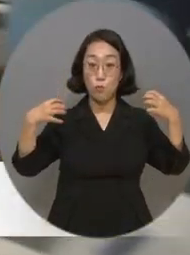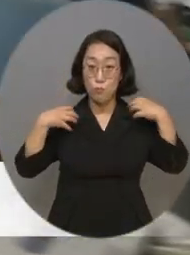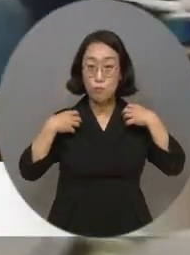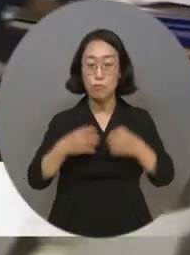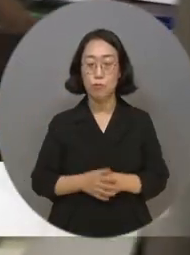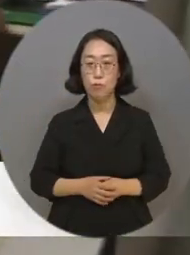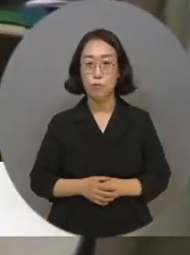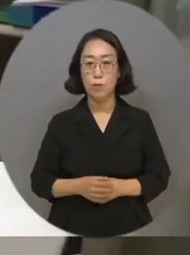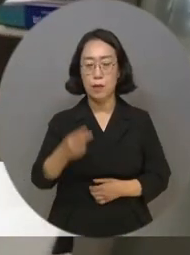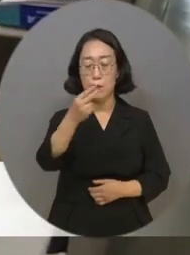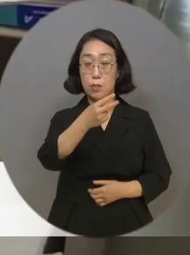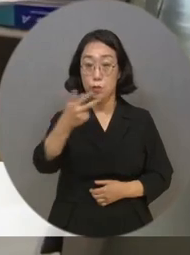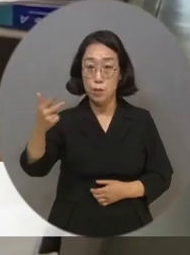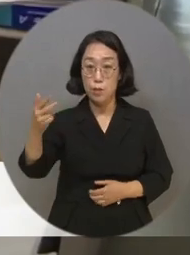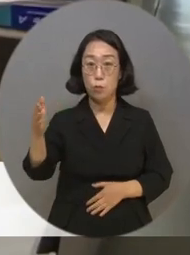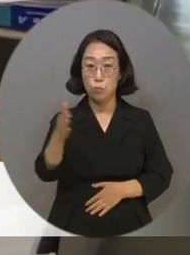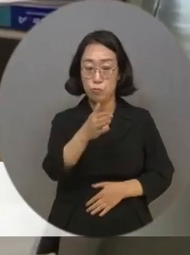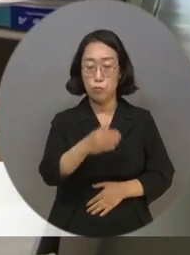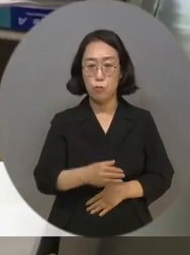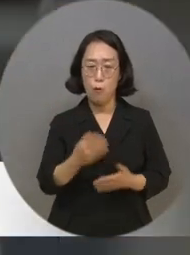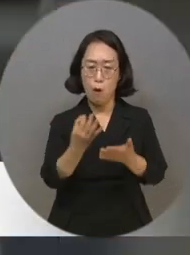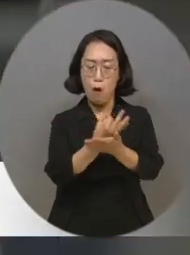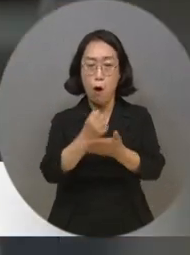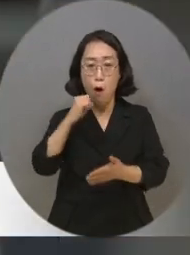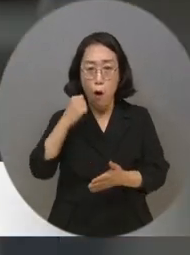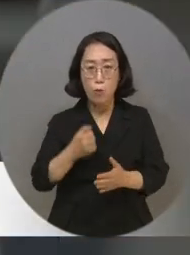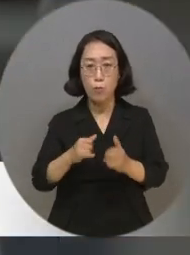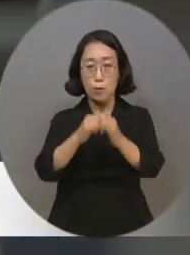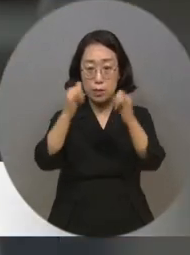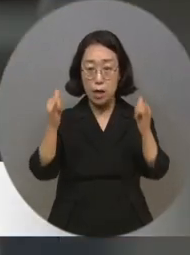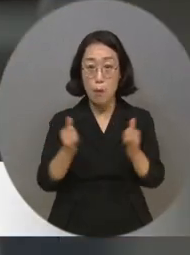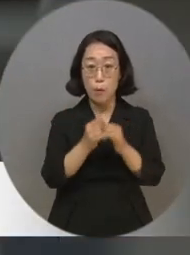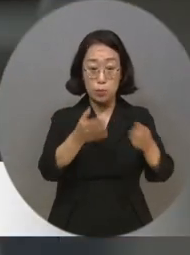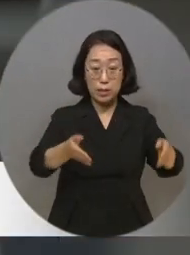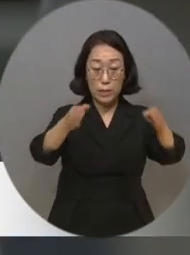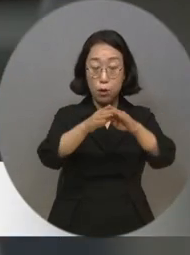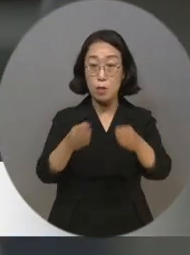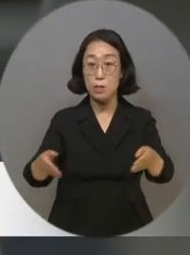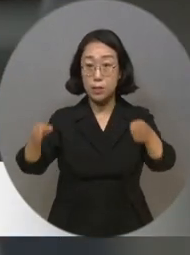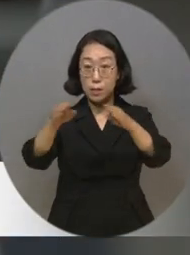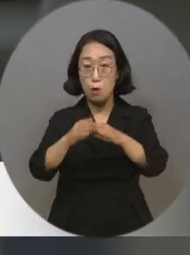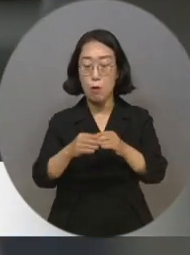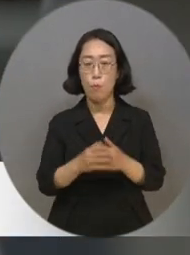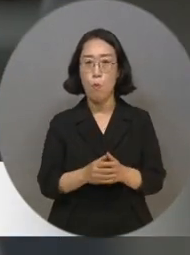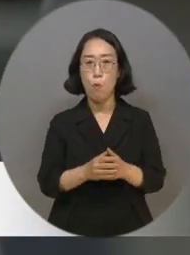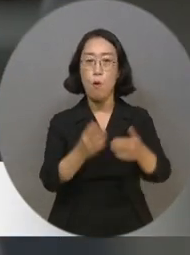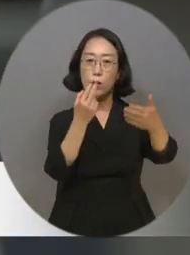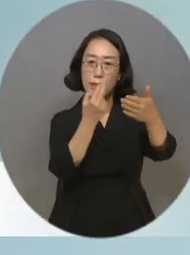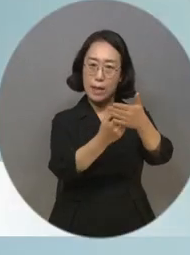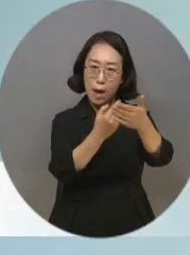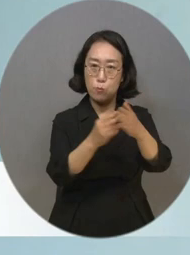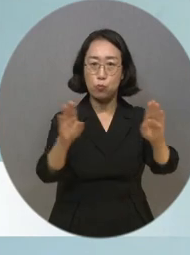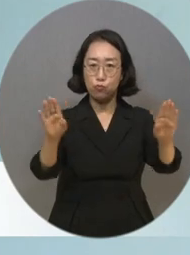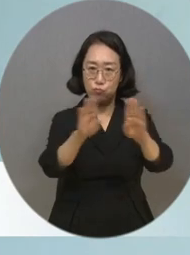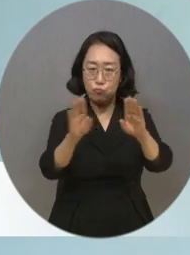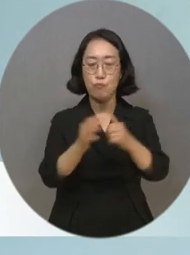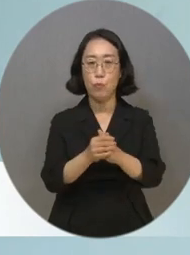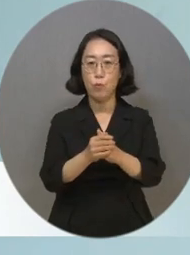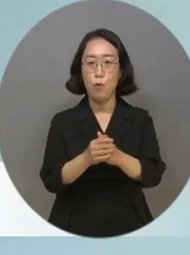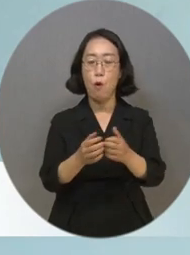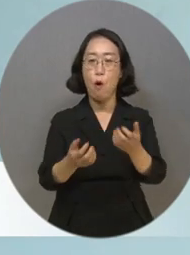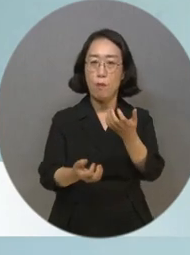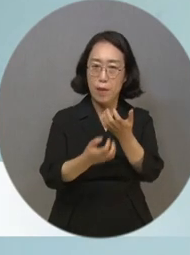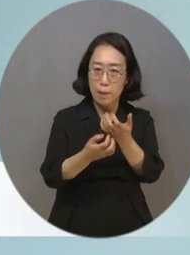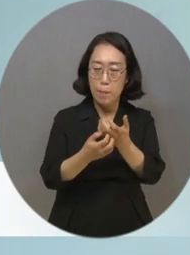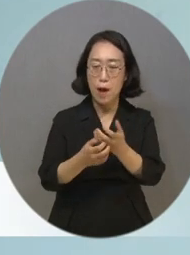산업통상자원부는 지난 2007년부터 저소득층 가구와 사회복지시설을 대상으로 단열을 위한 창호 시공, 냉난방기구 지원